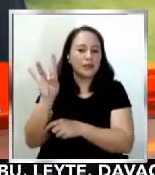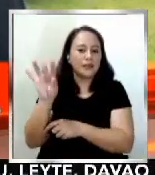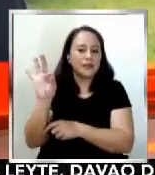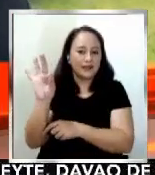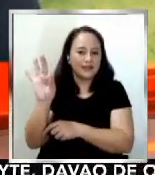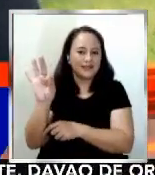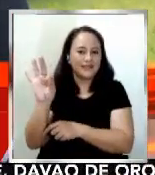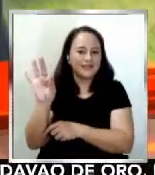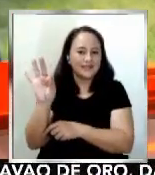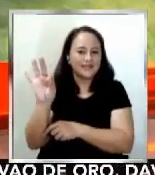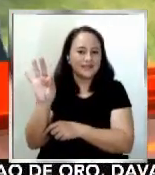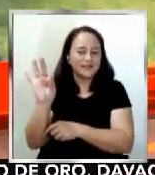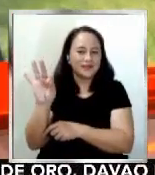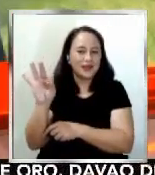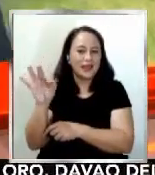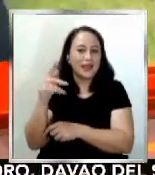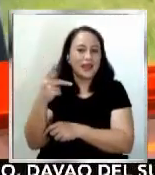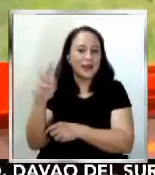2.89. Wow, kilometer. So,